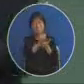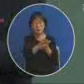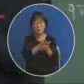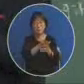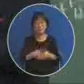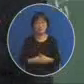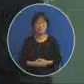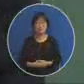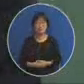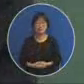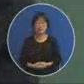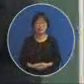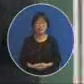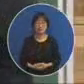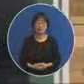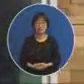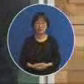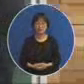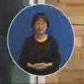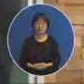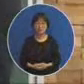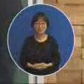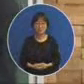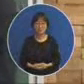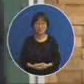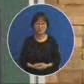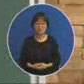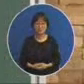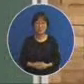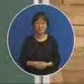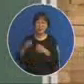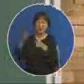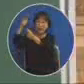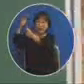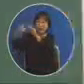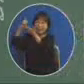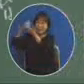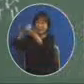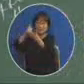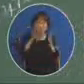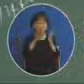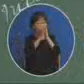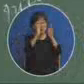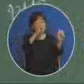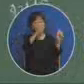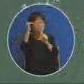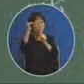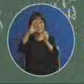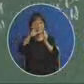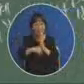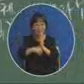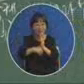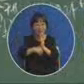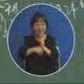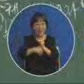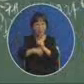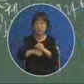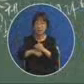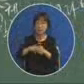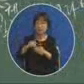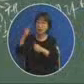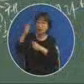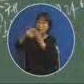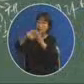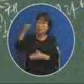outer shell of things. 모세처럼 착각할 때도 처음에 모세가 그랬습니다. 나는 못 갑니다. 그래서. There are times when we fall into misunderstanding, just like Moses. We